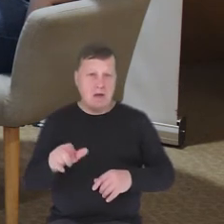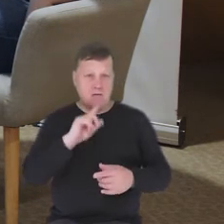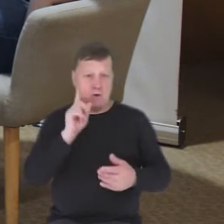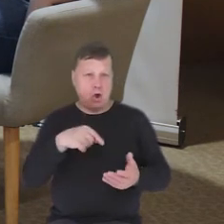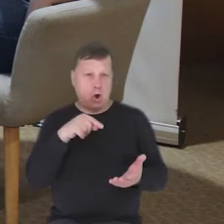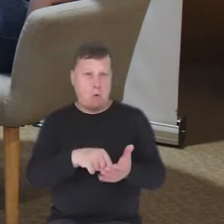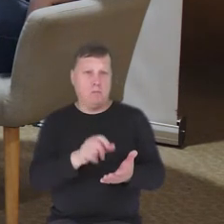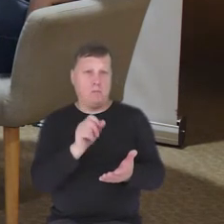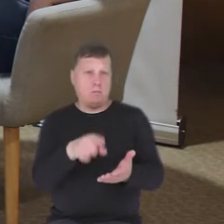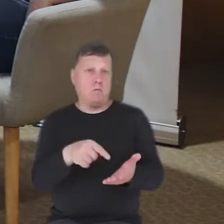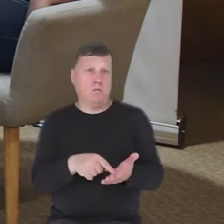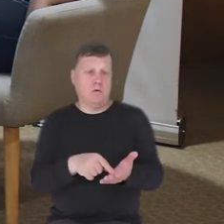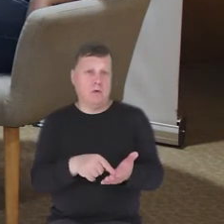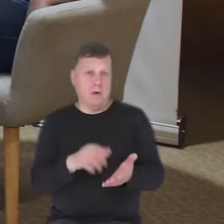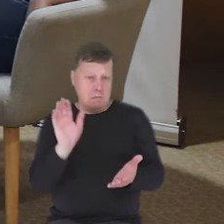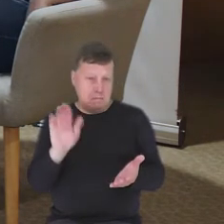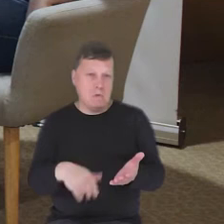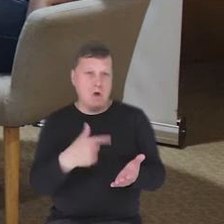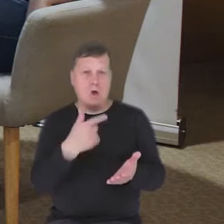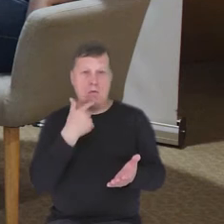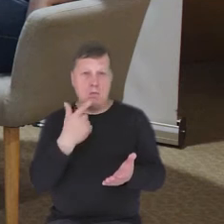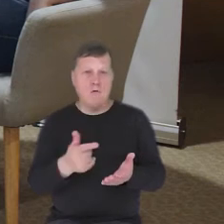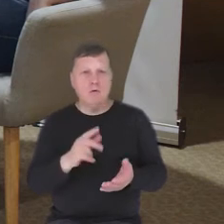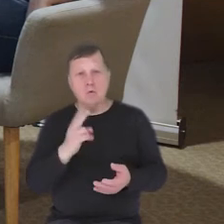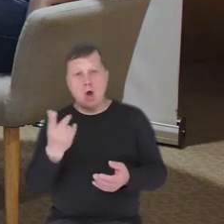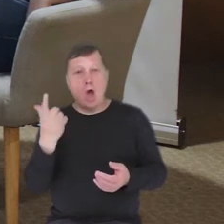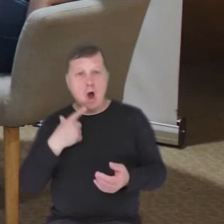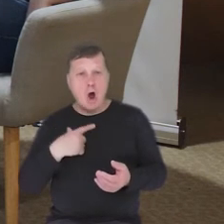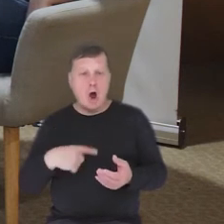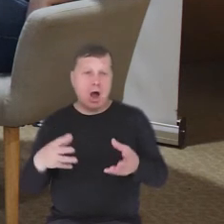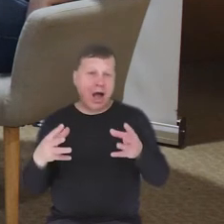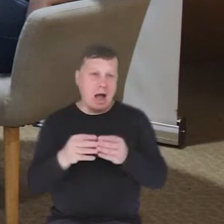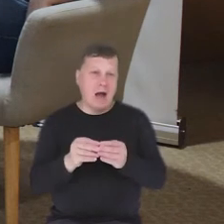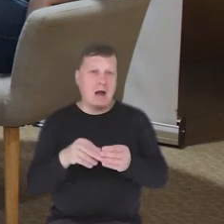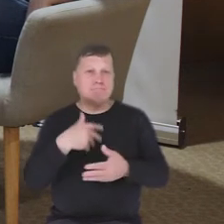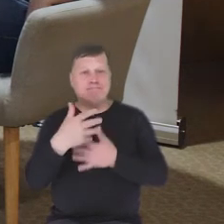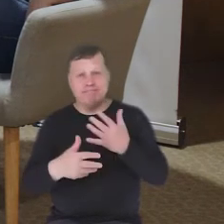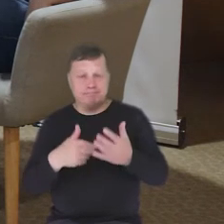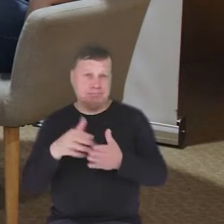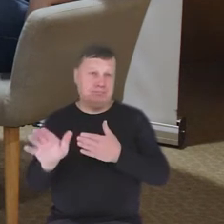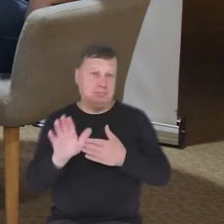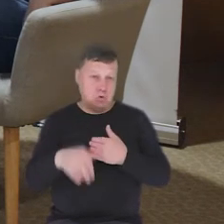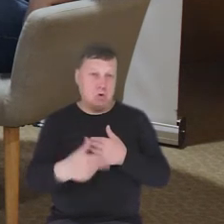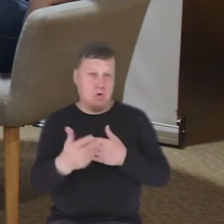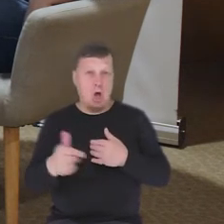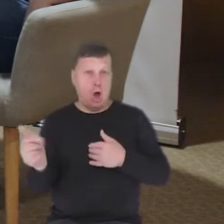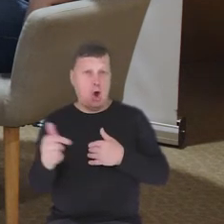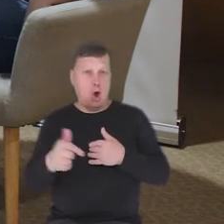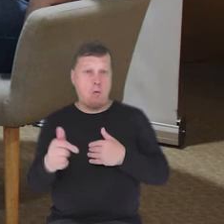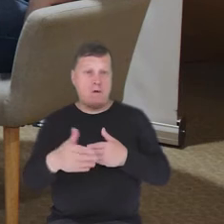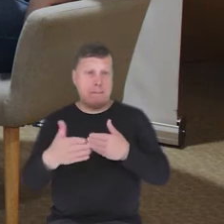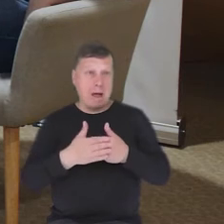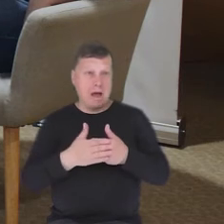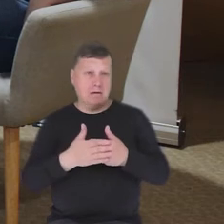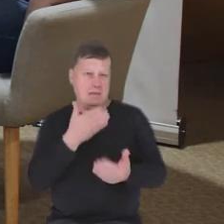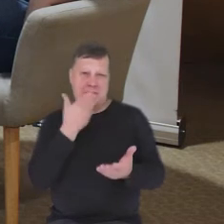wątek tego, że hej, możesz odmówić zbliżenia z drugą osobą i tak naprawdę nie ma w tym nic złego. Nie ma czegoś takiego jak obowiązek małżeński. Jest